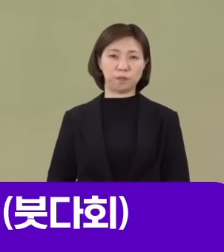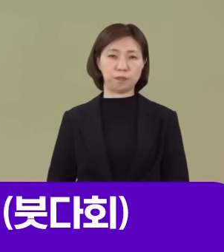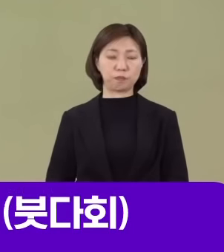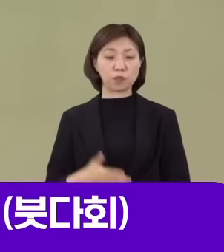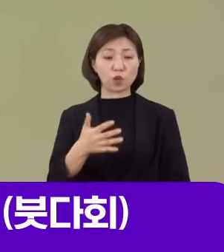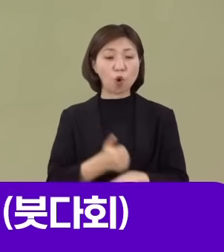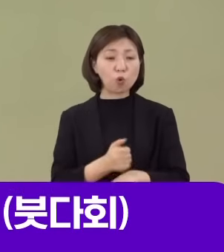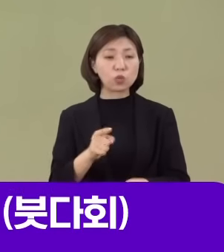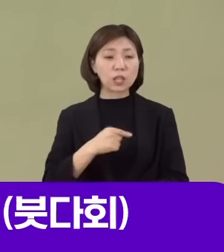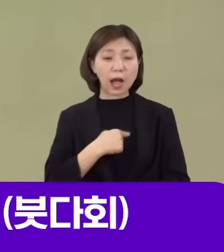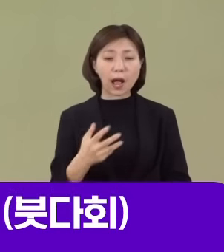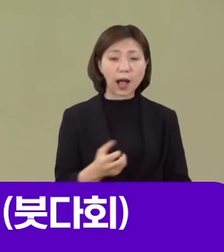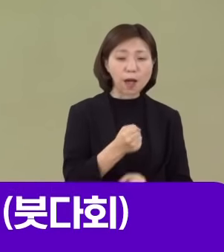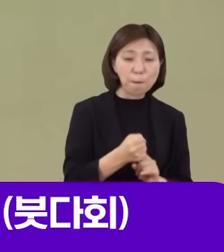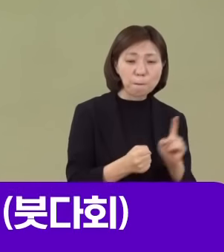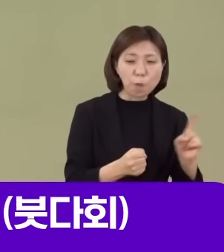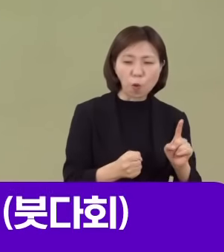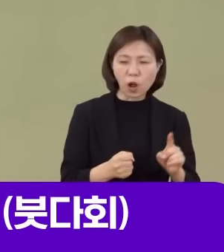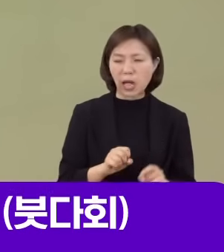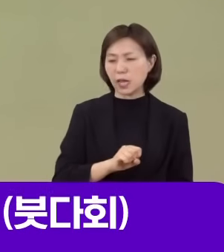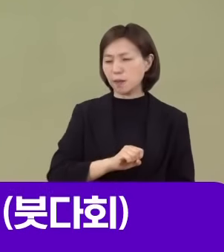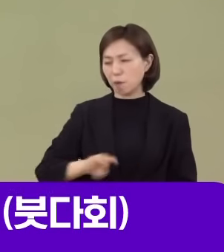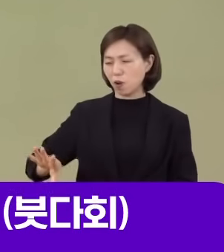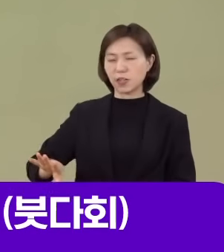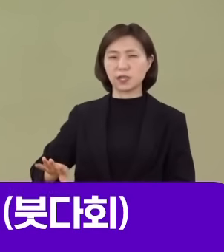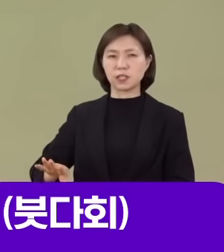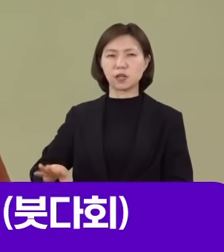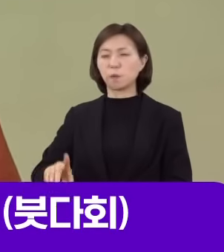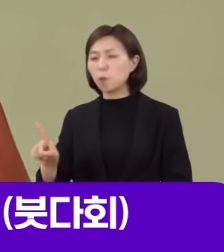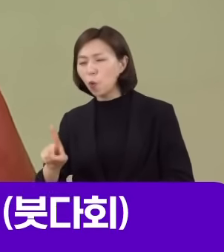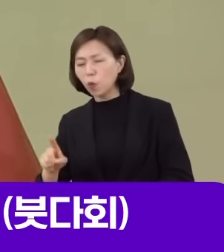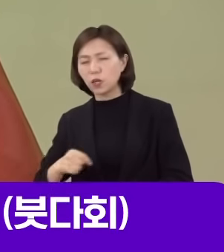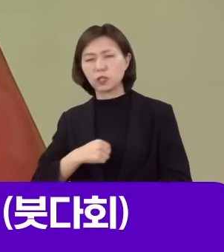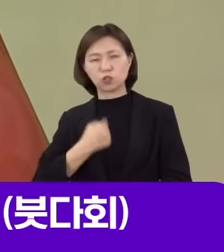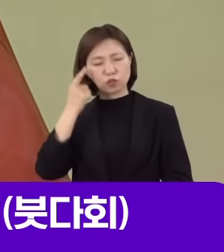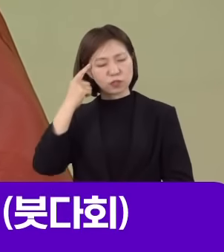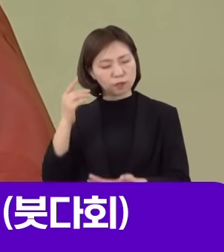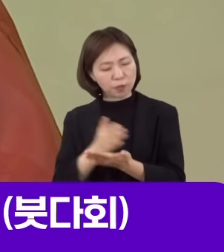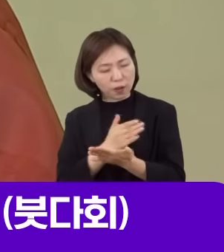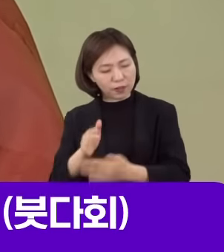것을 버릴지 스스로 잘 선택하기